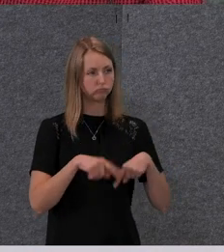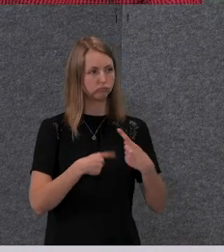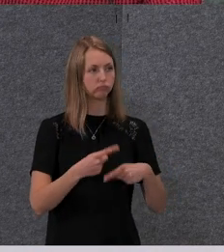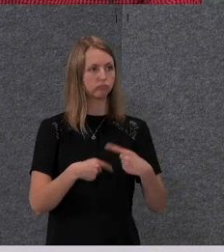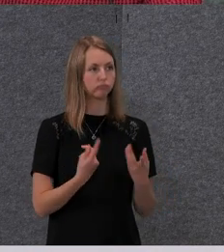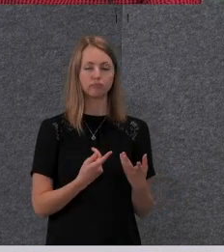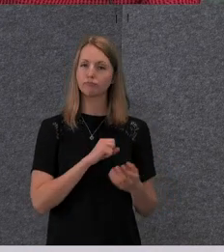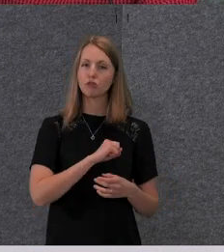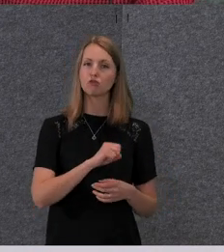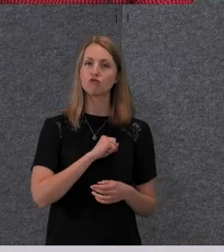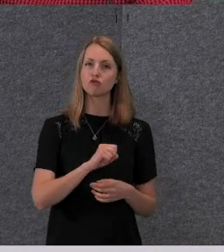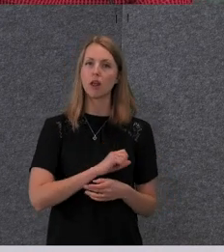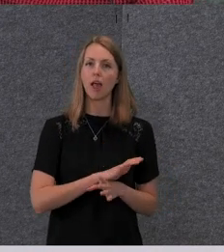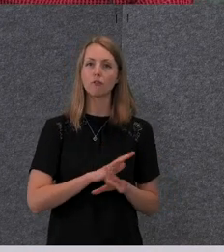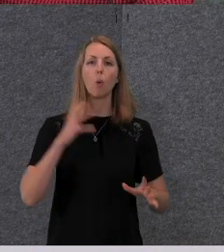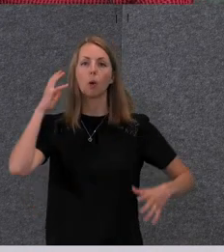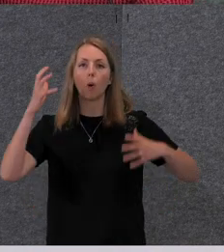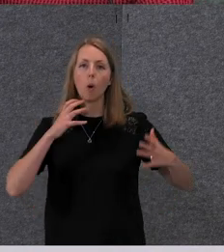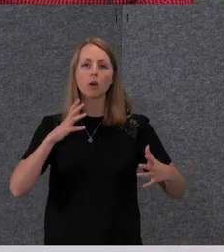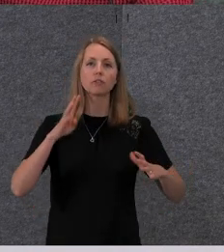geräuschlos und schnell, das freut uns.